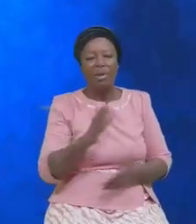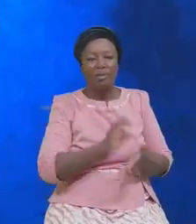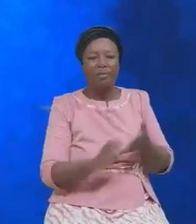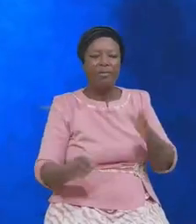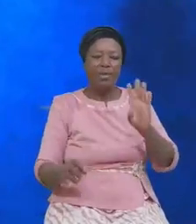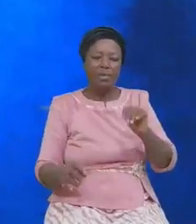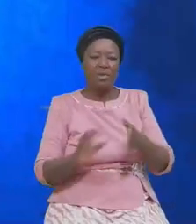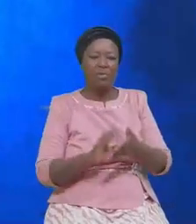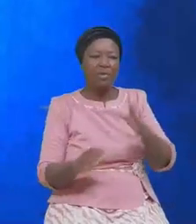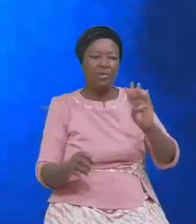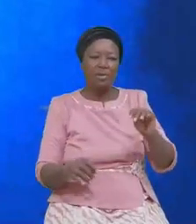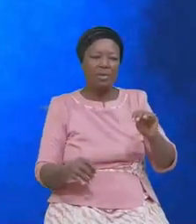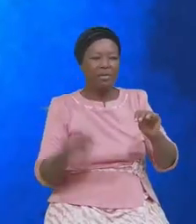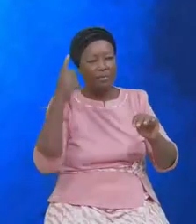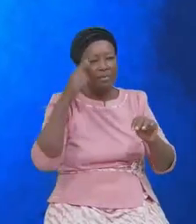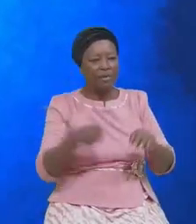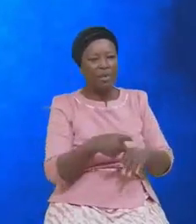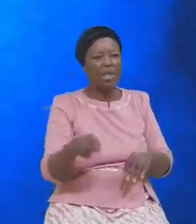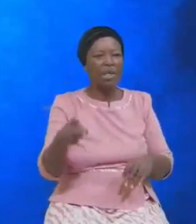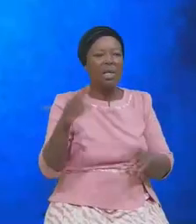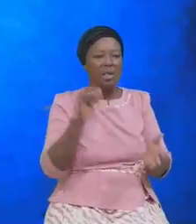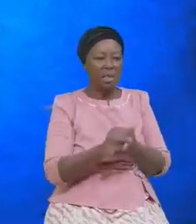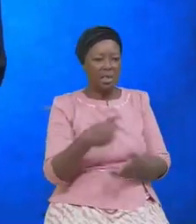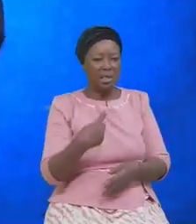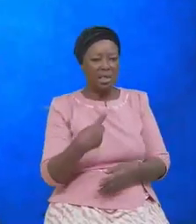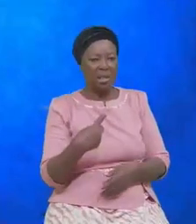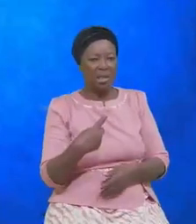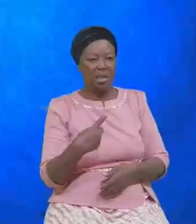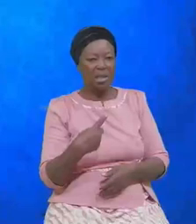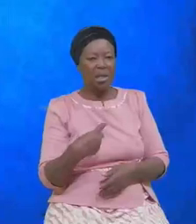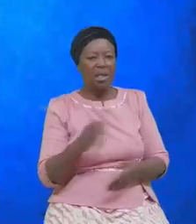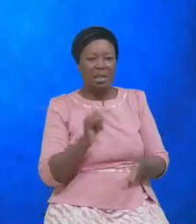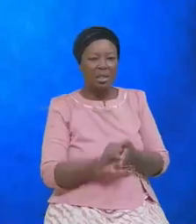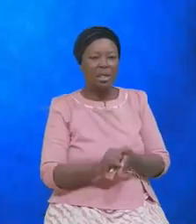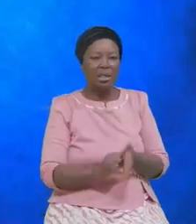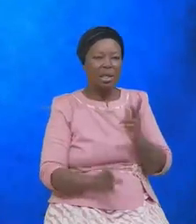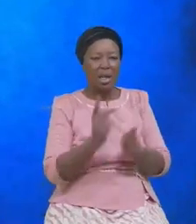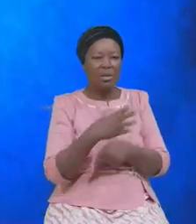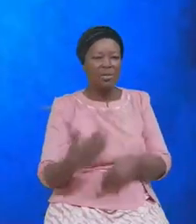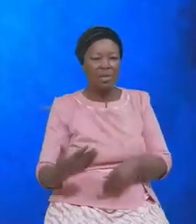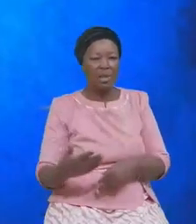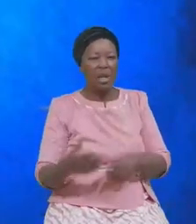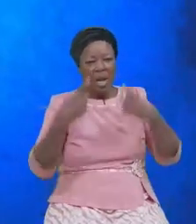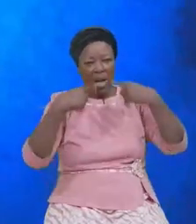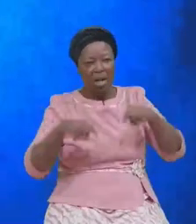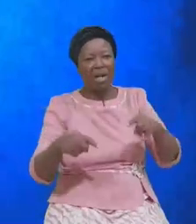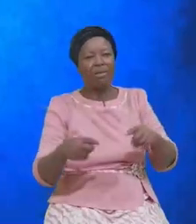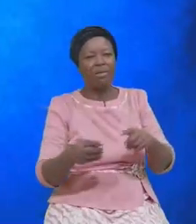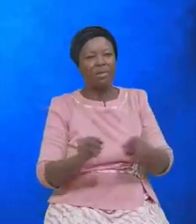dit, ceux qui parlent ainsi montrent qu'ils cherchent une